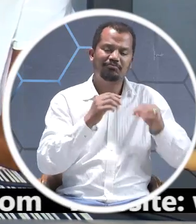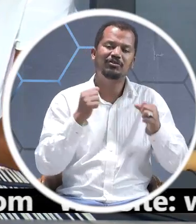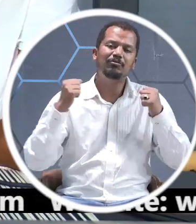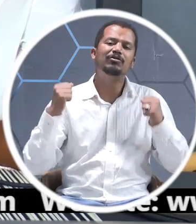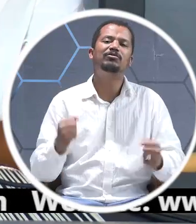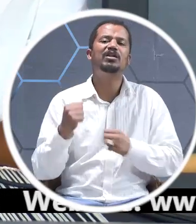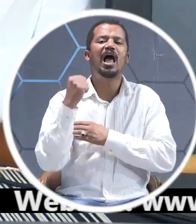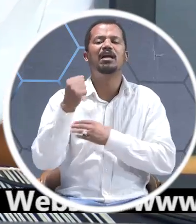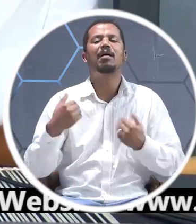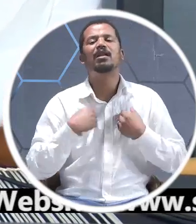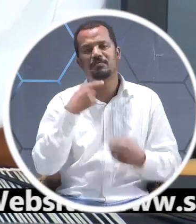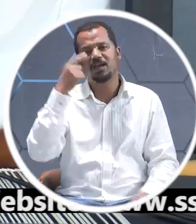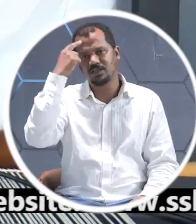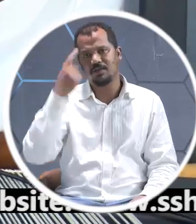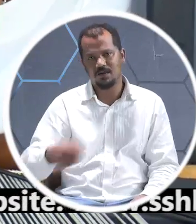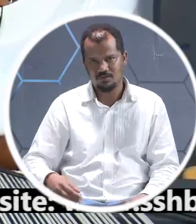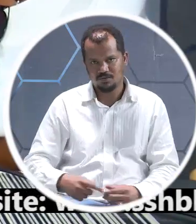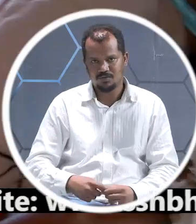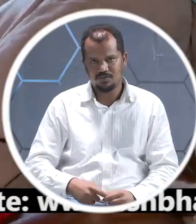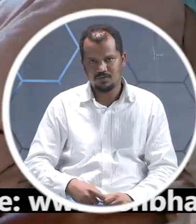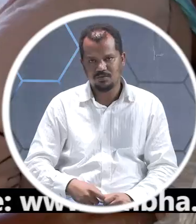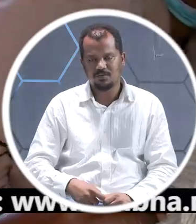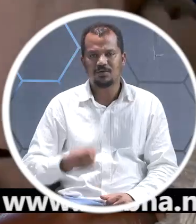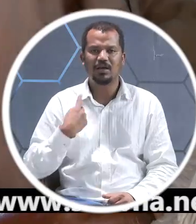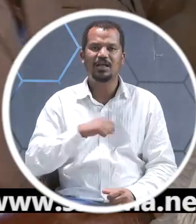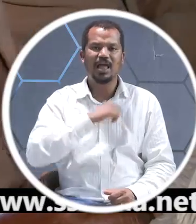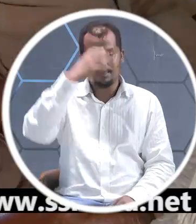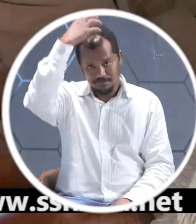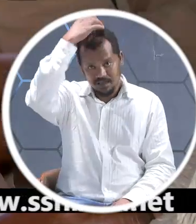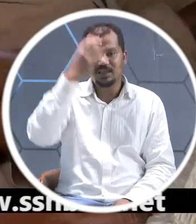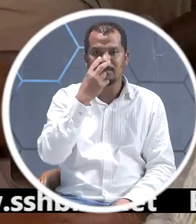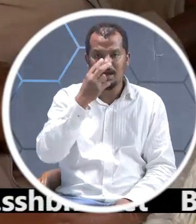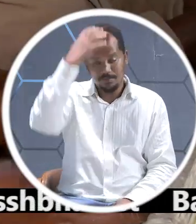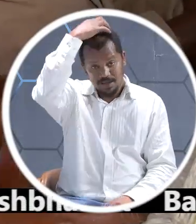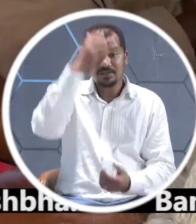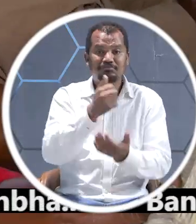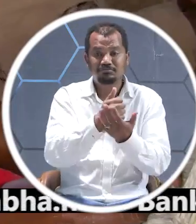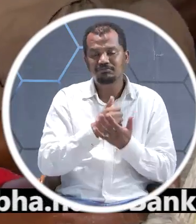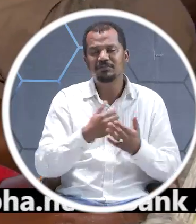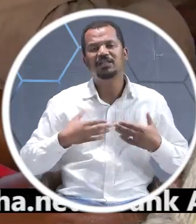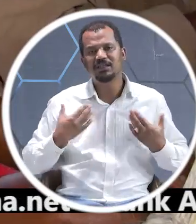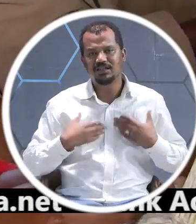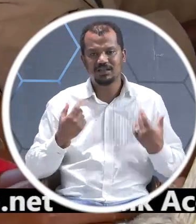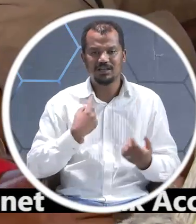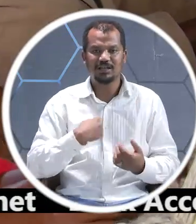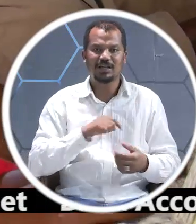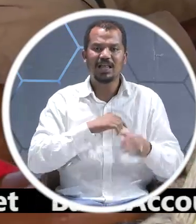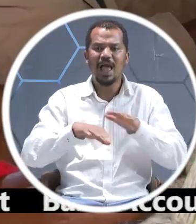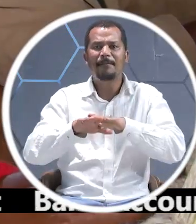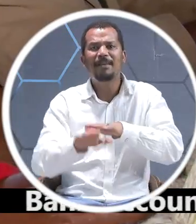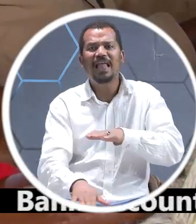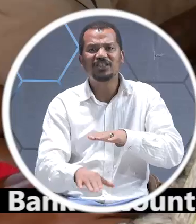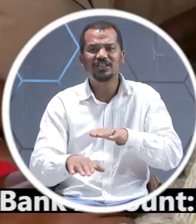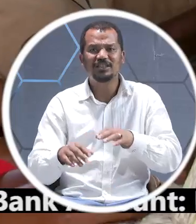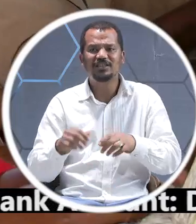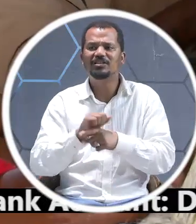ما سرعتی میچل هاکم بینورو ال بیا سوال یا اونجا منگست بیاید نه منگست بیردن دستیلان الان مسیش اینجا باتا چریم وینو رادم